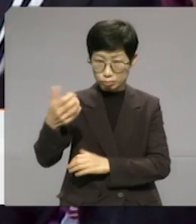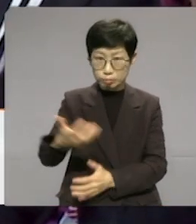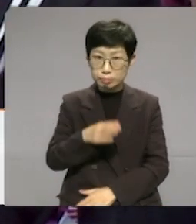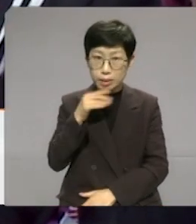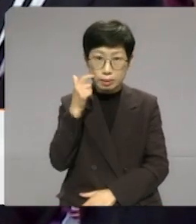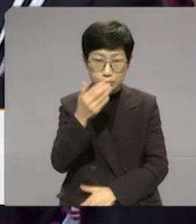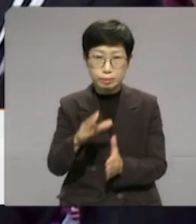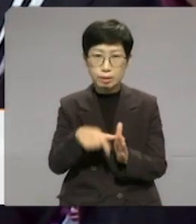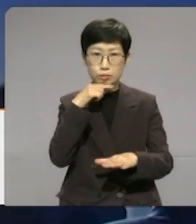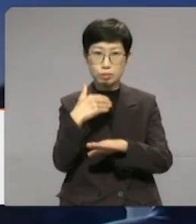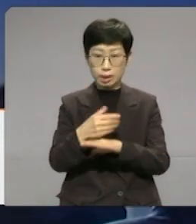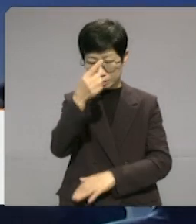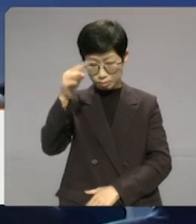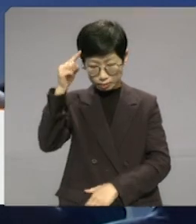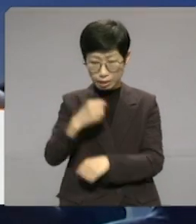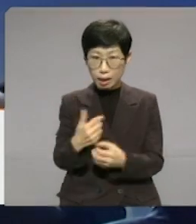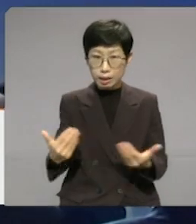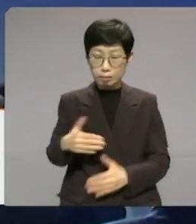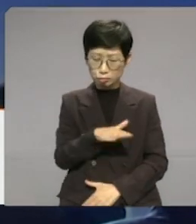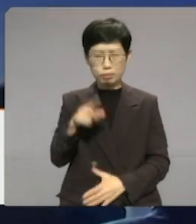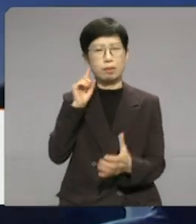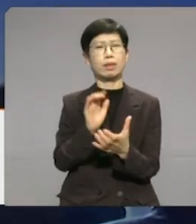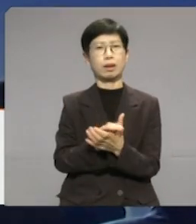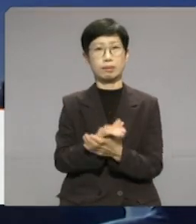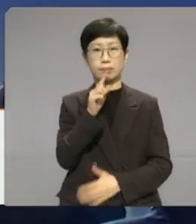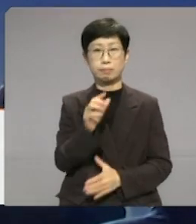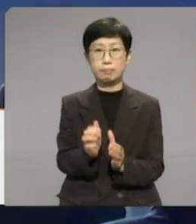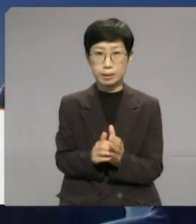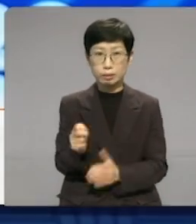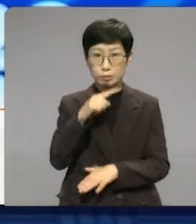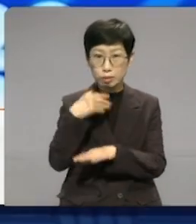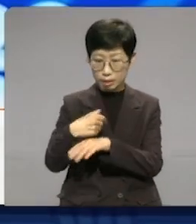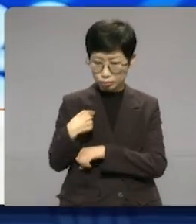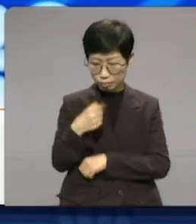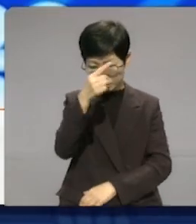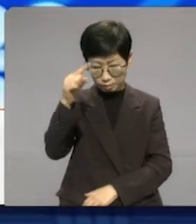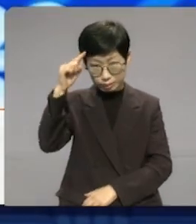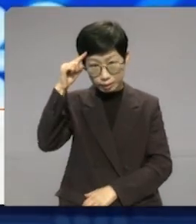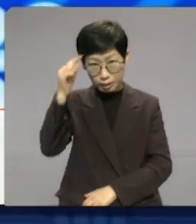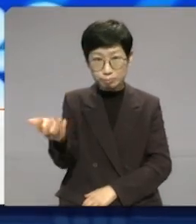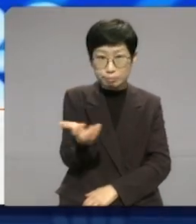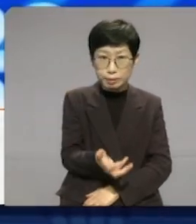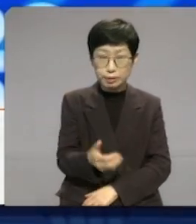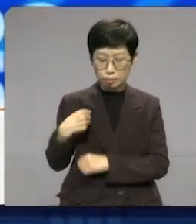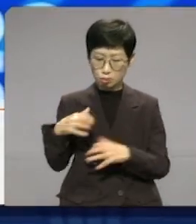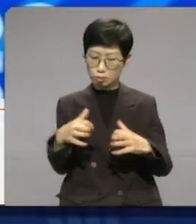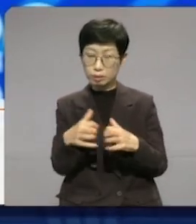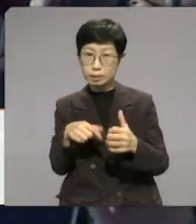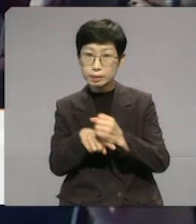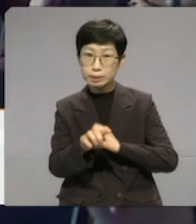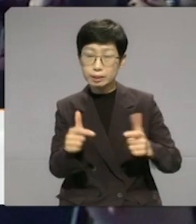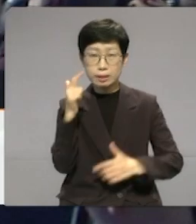무엇을 어떻게 할지는 우리가 알아서 할 일이라고 말했습니다 또 북한군의 러시아 배치가 군사적인 확전을 의미하는게